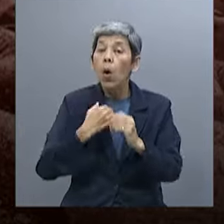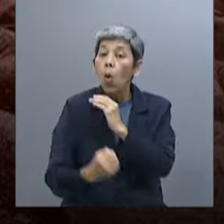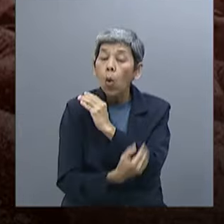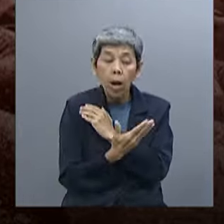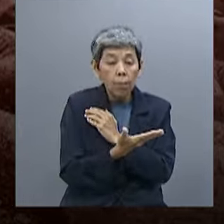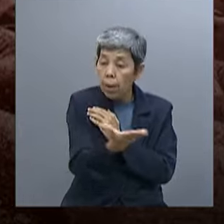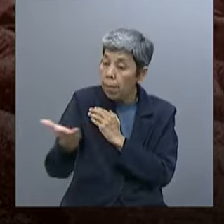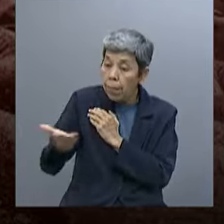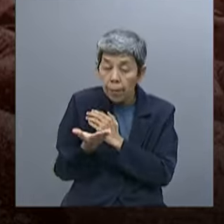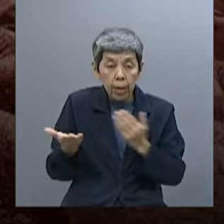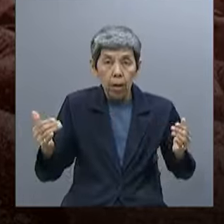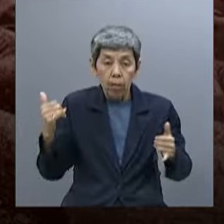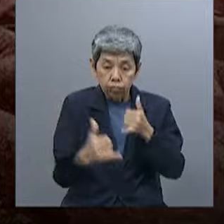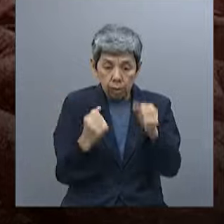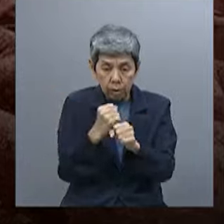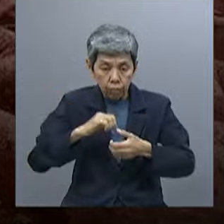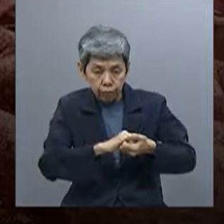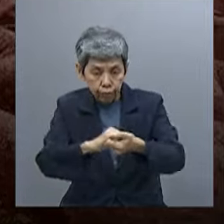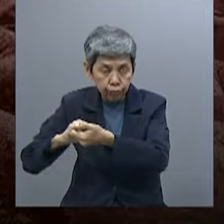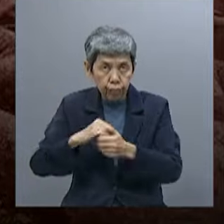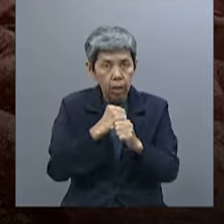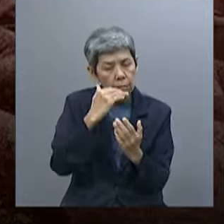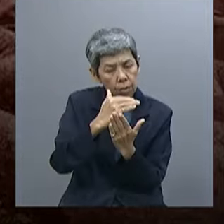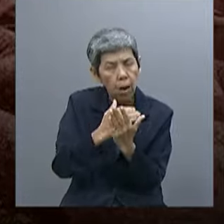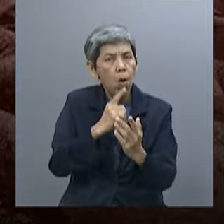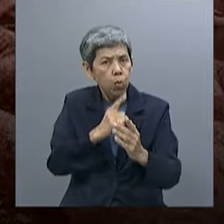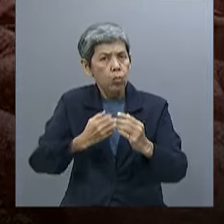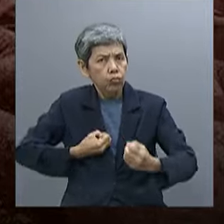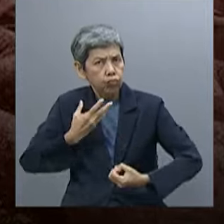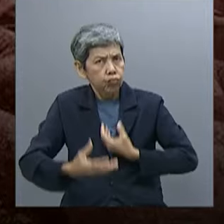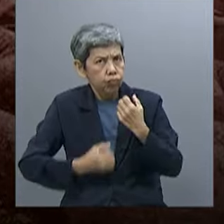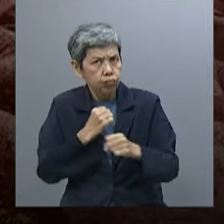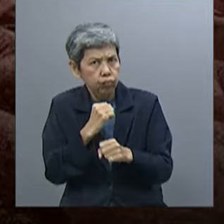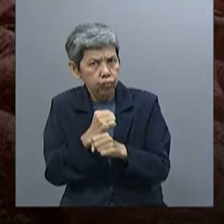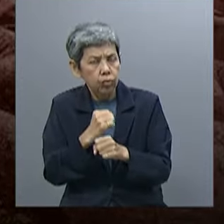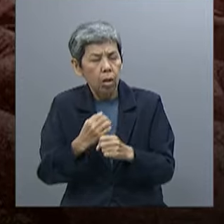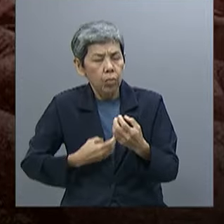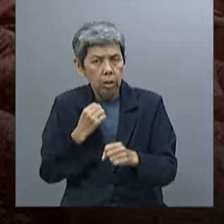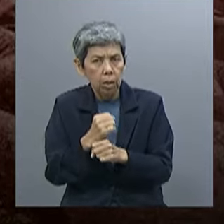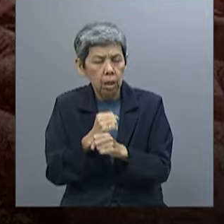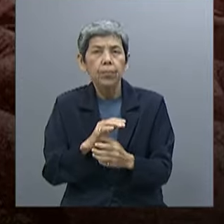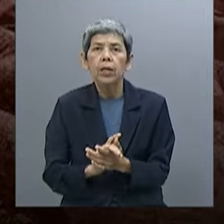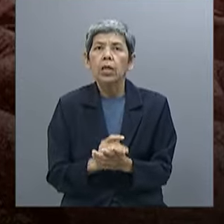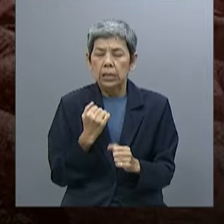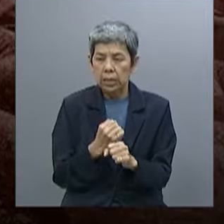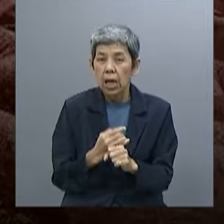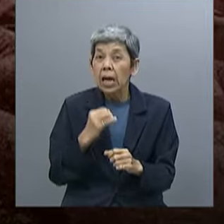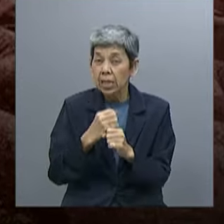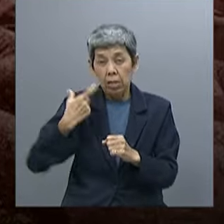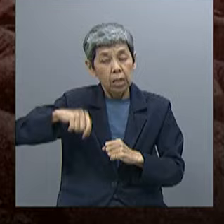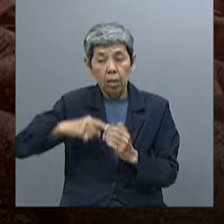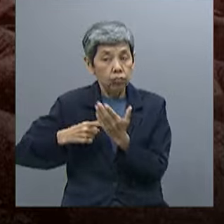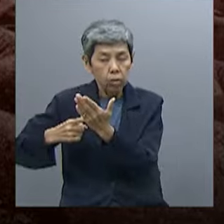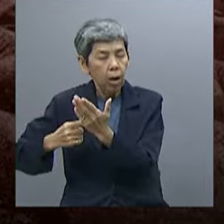ทุกฝ่ายเนี่ยเข้ามาทำงานร่วมกันเอาข้อมูลข้อเท็จจริงที่อาจจะไม่สามารถนำเสนอได้ในกระบวนการยุติธรรม